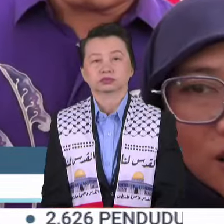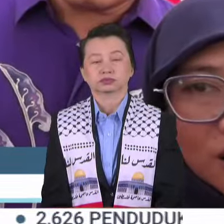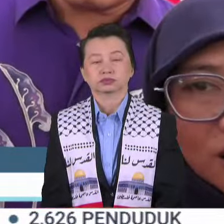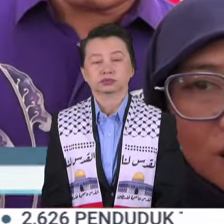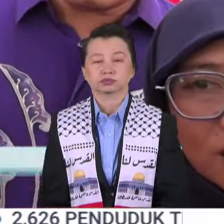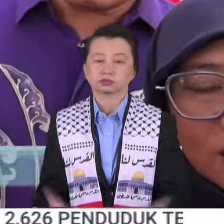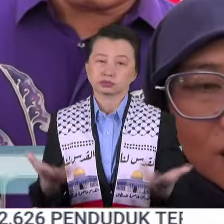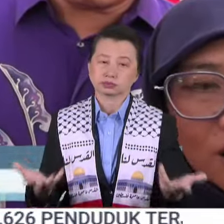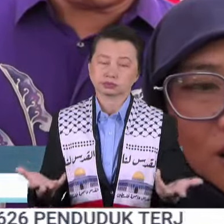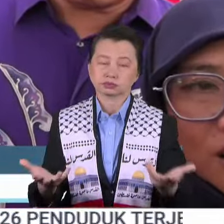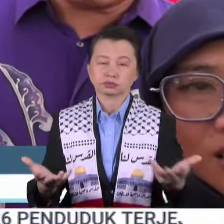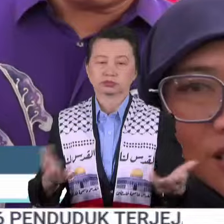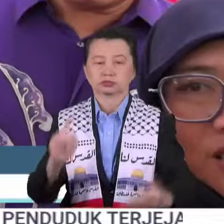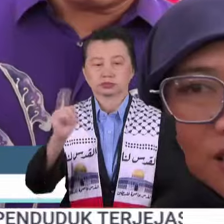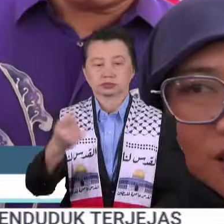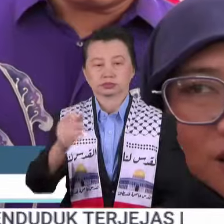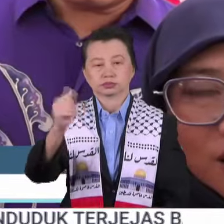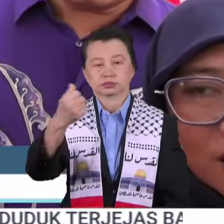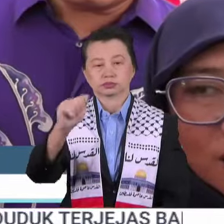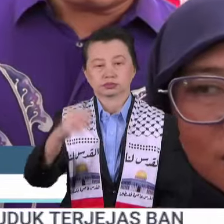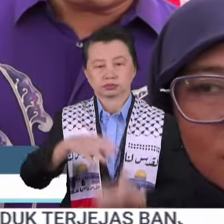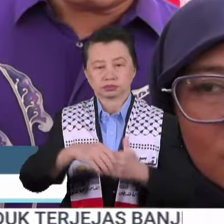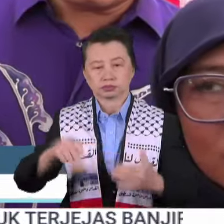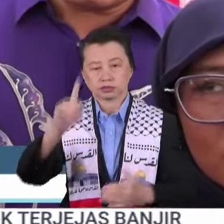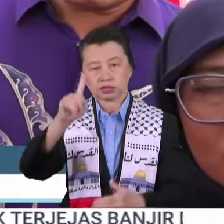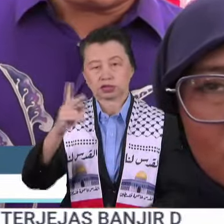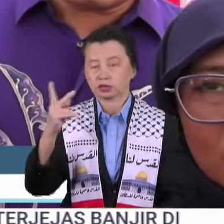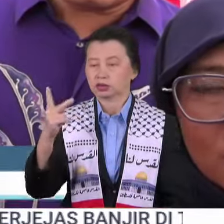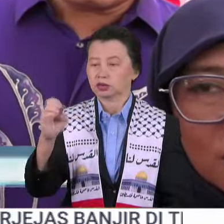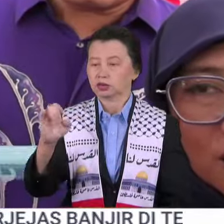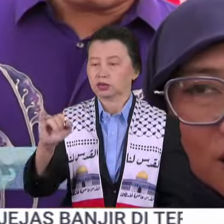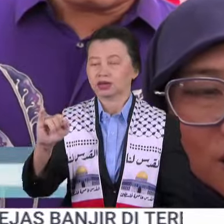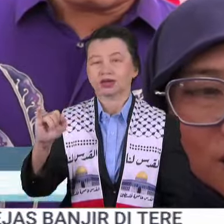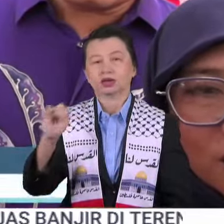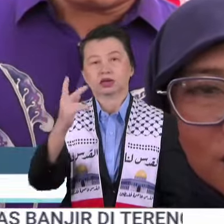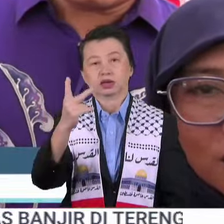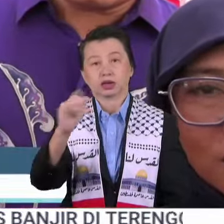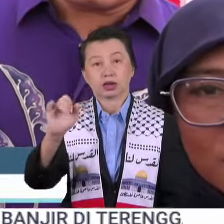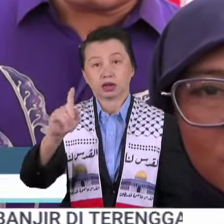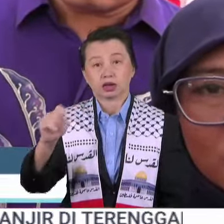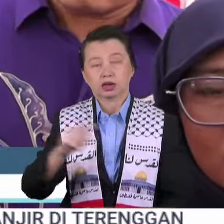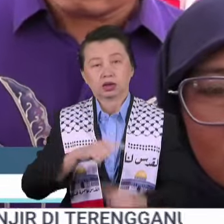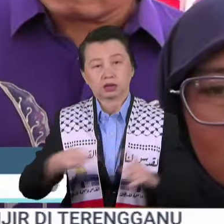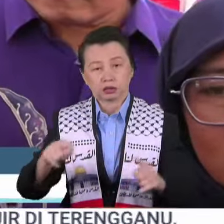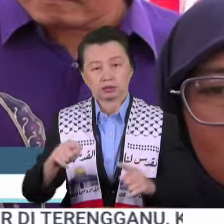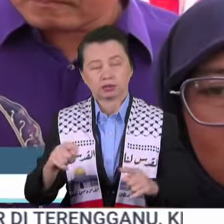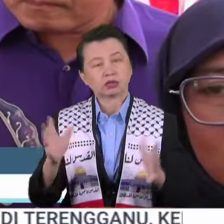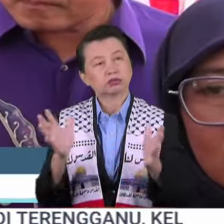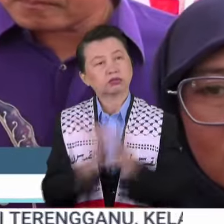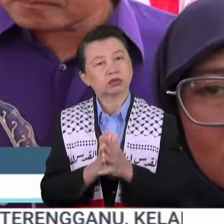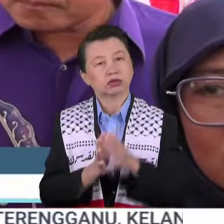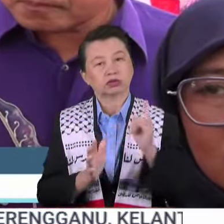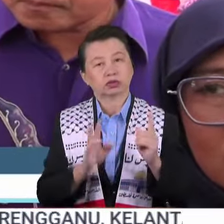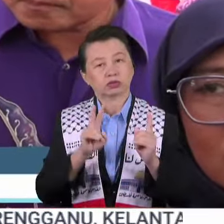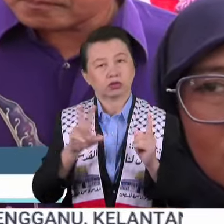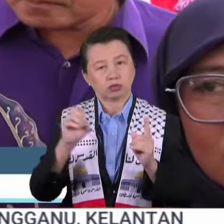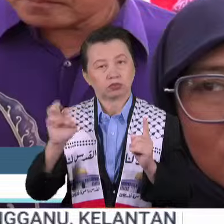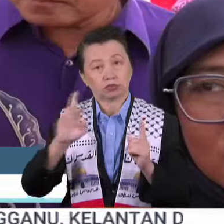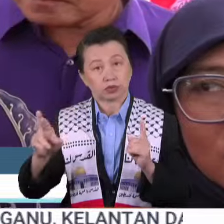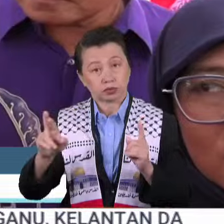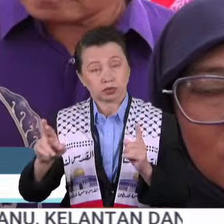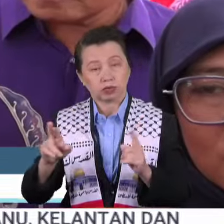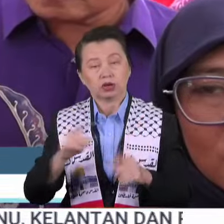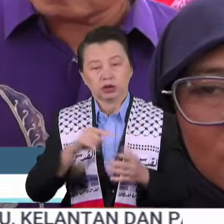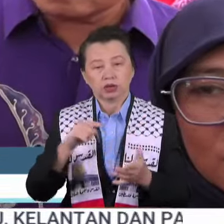Dan walaupun nilainya RM10 satu kit tu, tetapi keseluruhannya RM200,000 lebih. Dan ini sebenarnya lebih